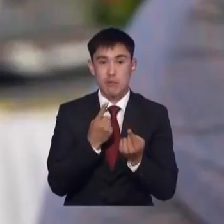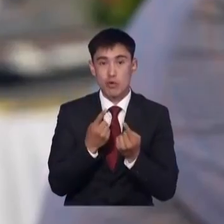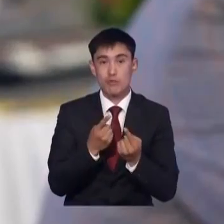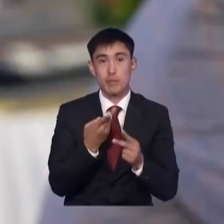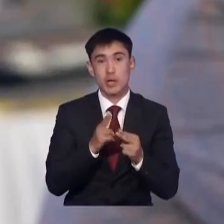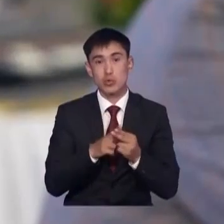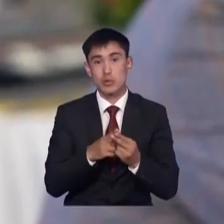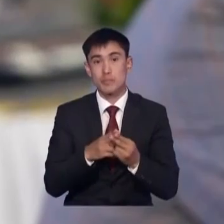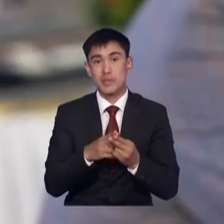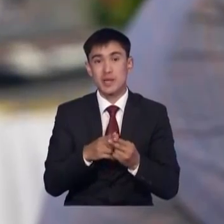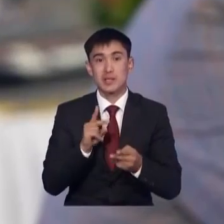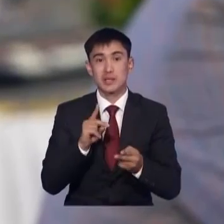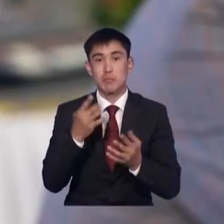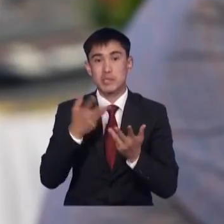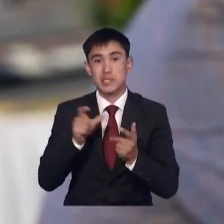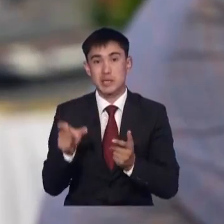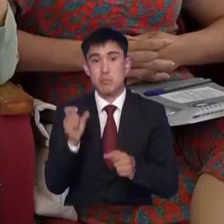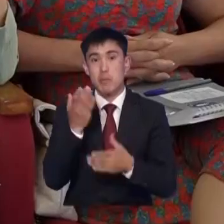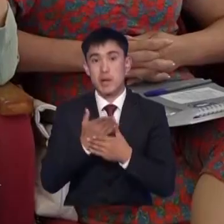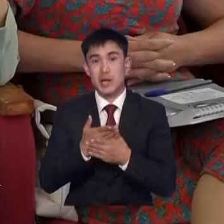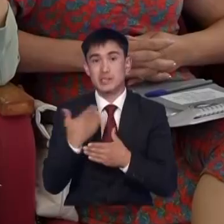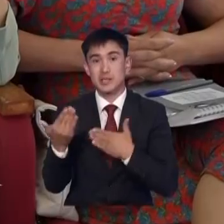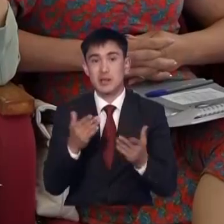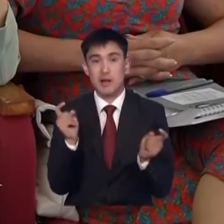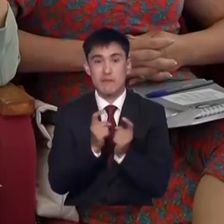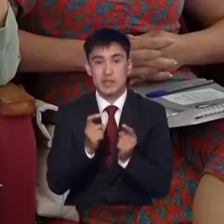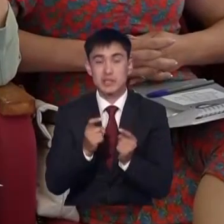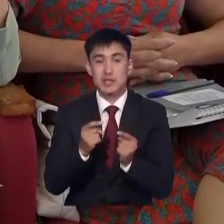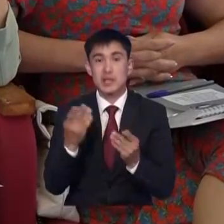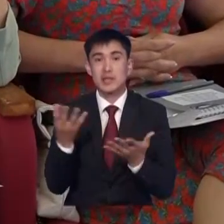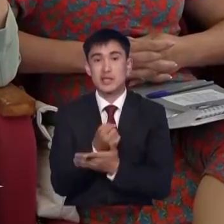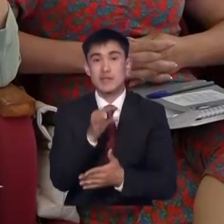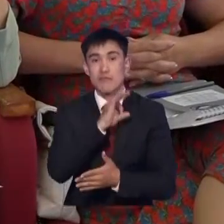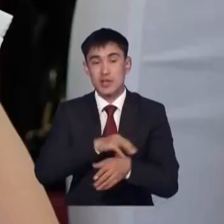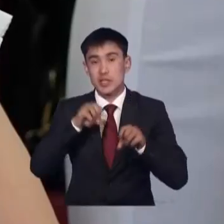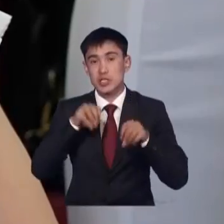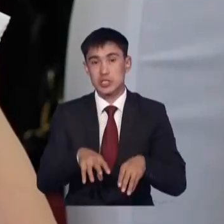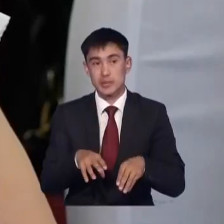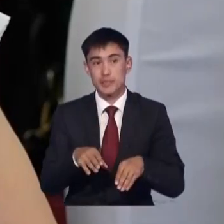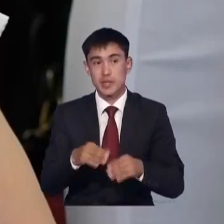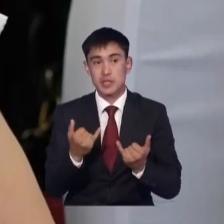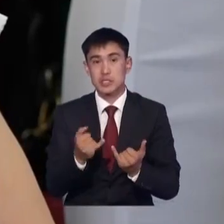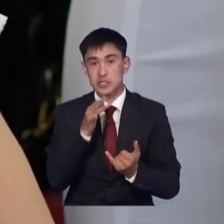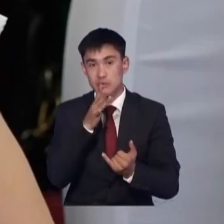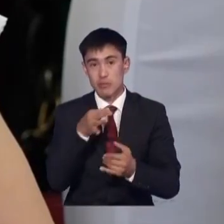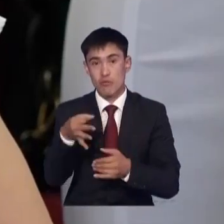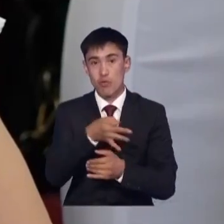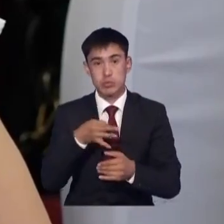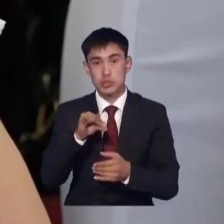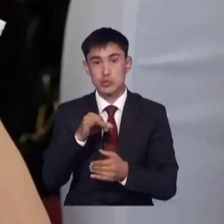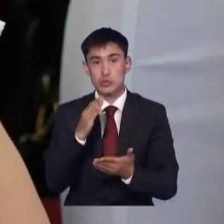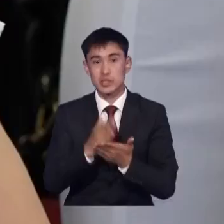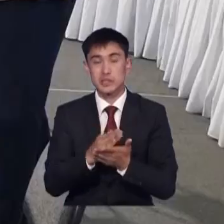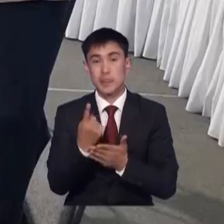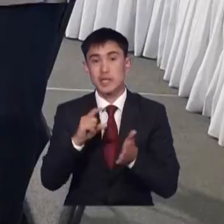при котором нейтральный посредник помогает сторонам в конфликте найти взаимовыгодное решение в настоящее время в области цу